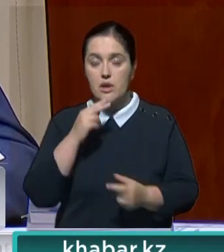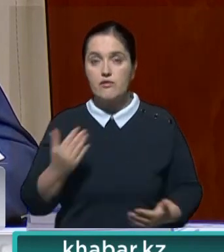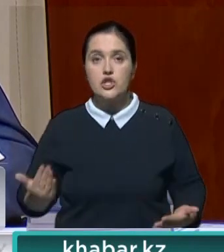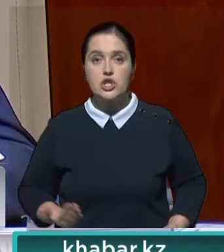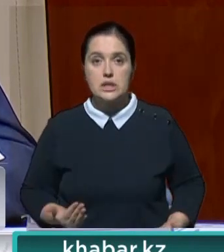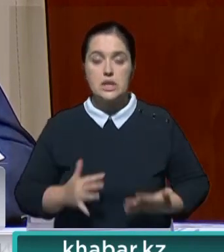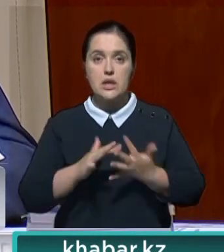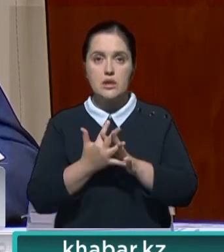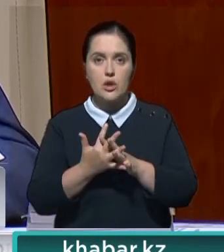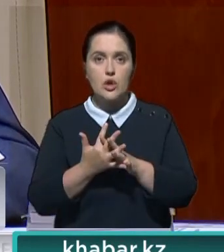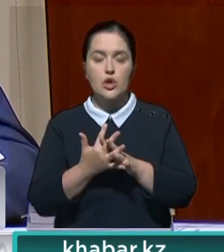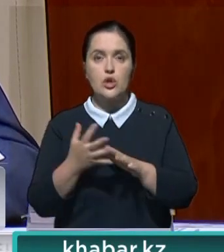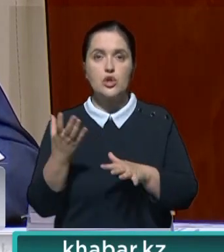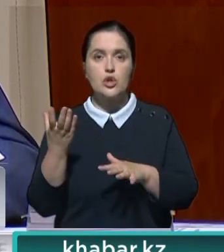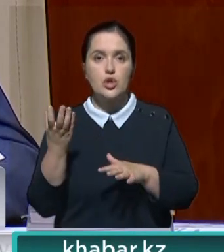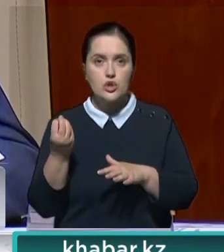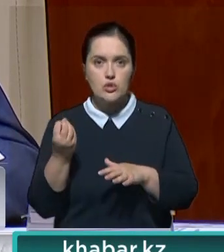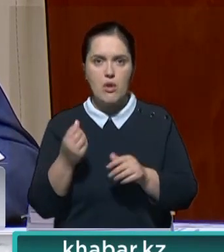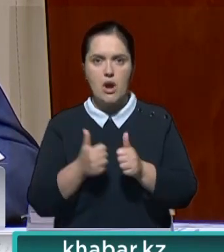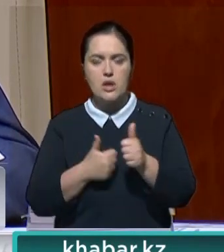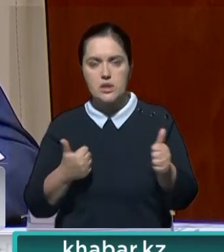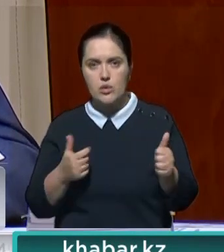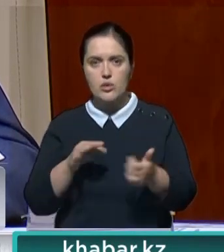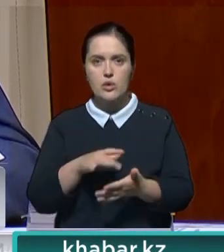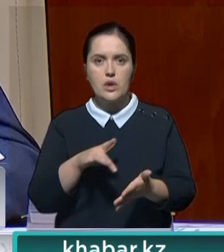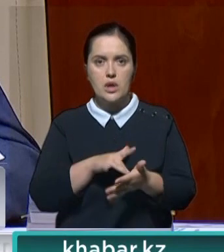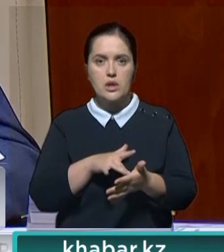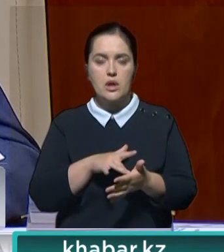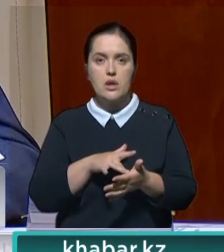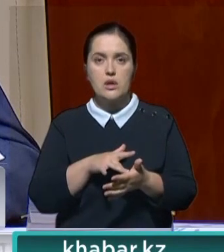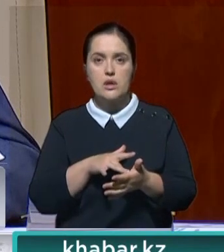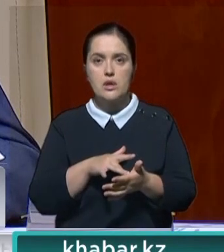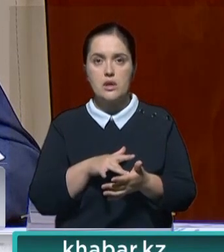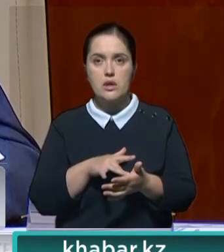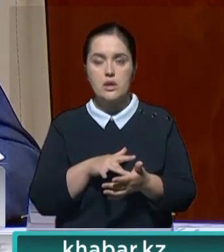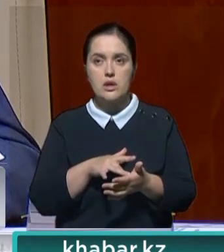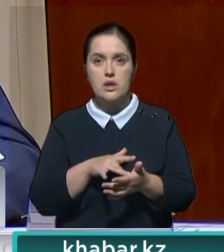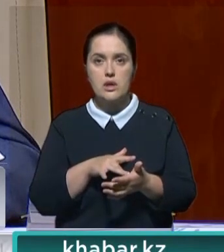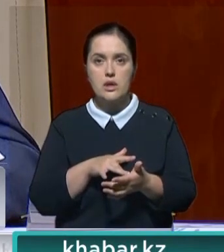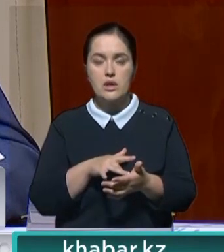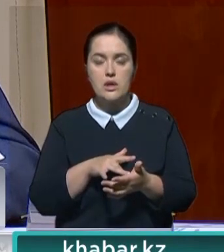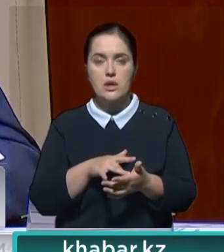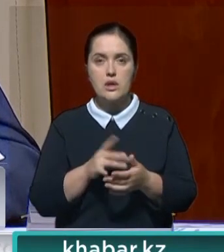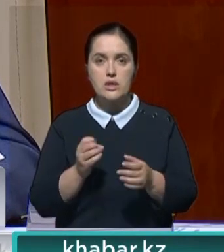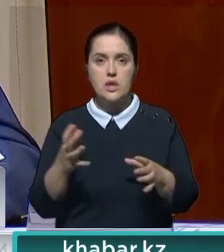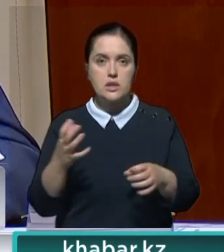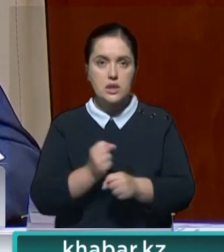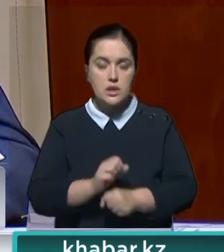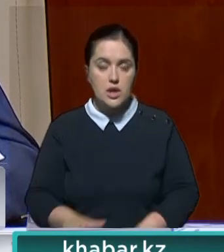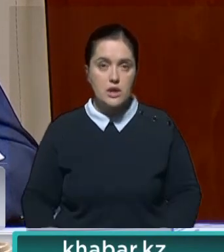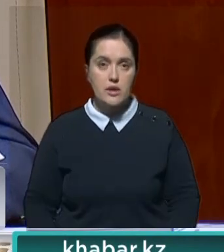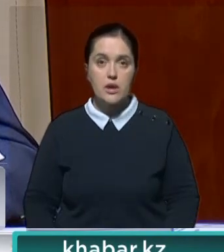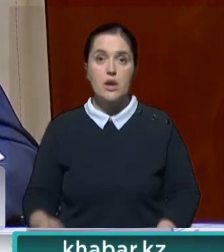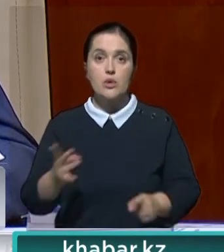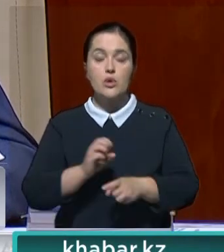населения еще в значительной мере отстает от городского, разрыв в доступе к базовым благам и услугам не сокращается.